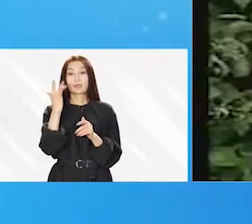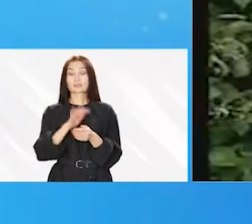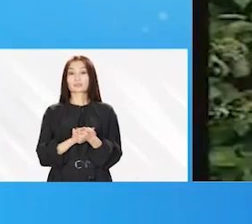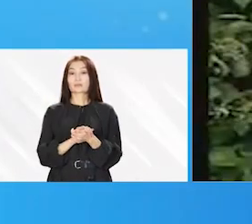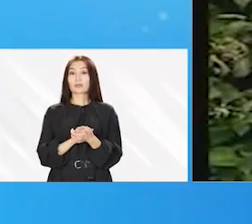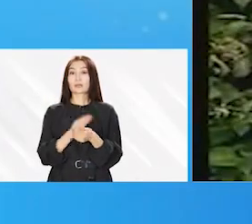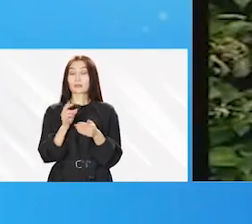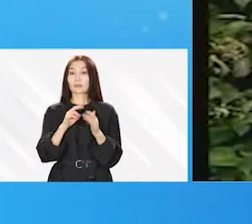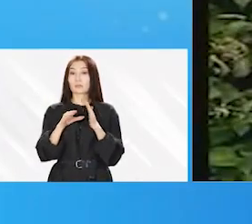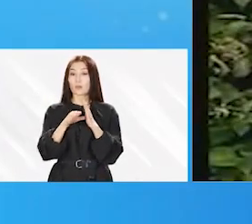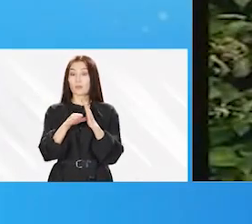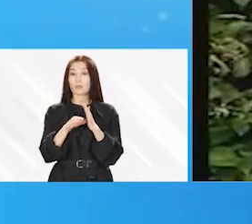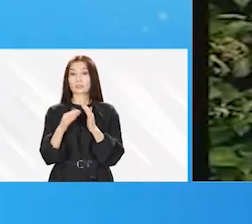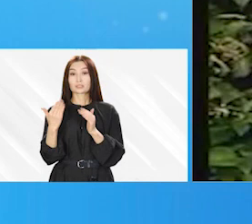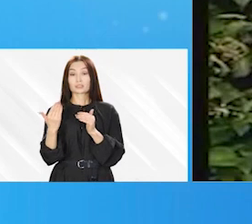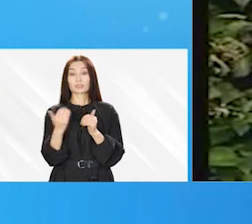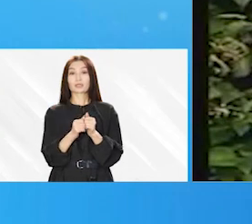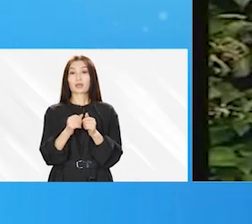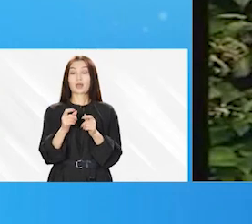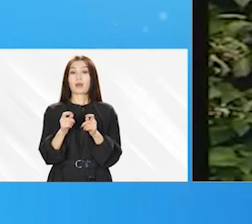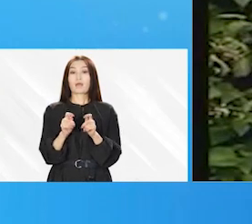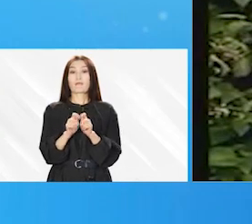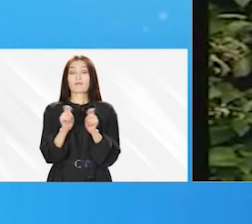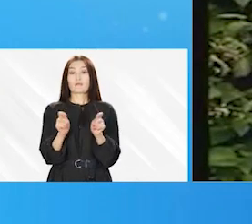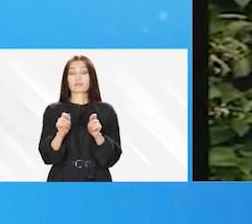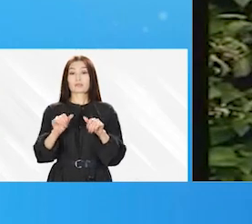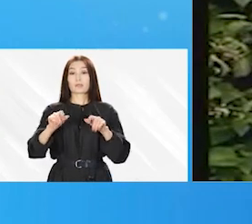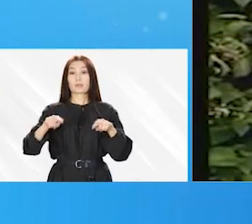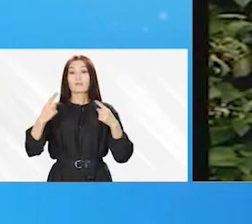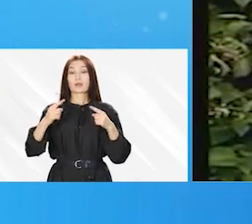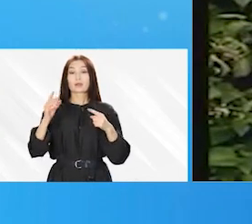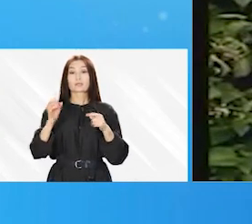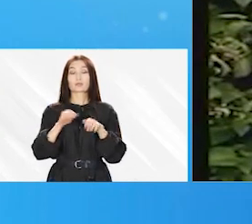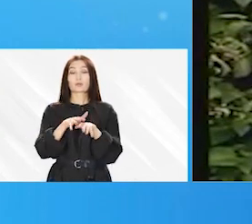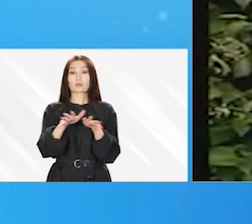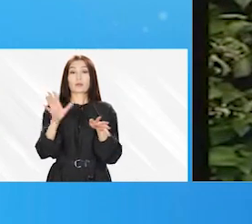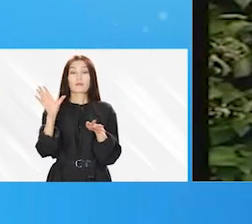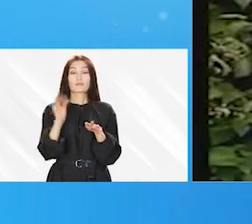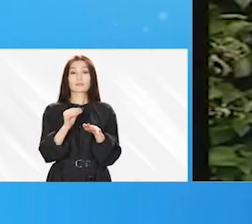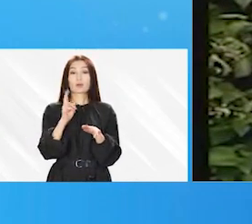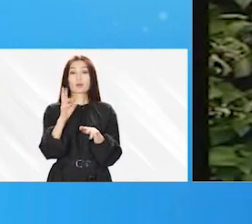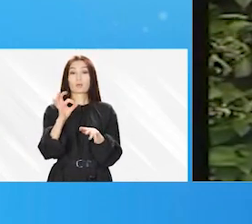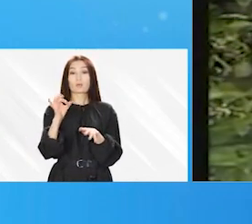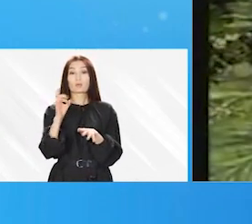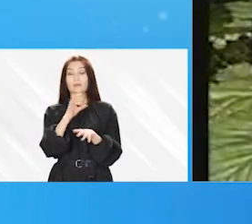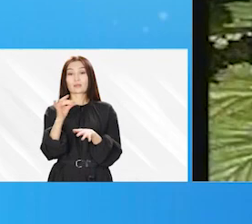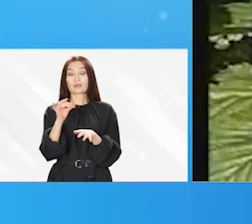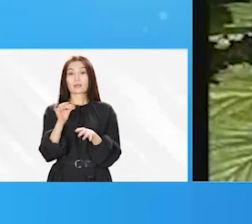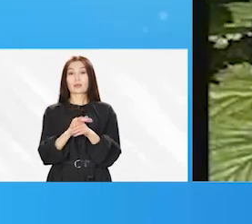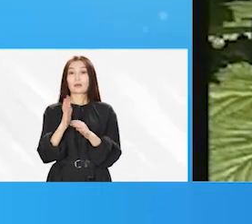при помощи придаточных почек возобновляются и размножаются все корни отпрыска вы и растения